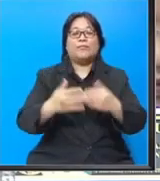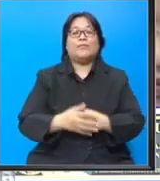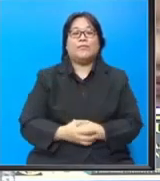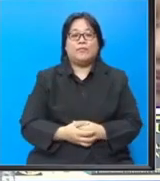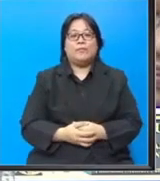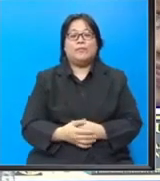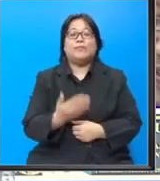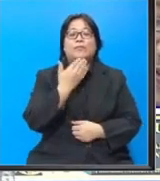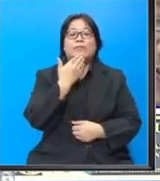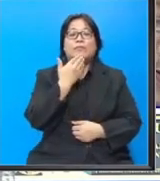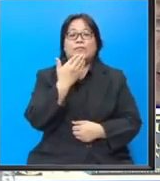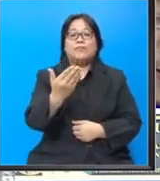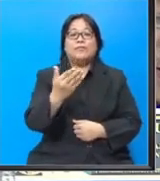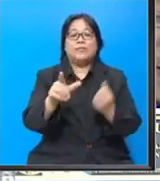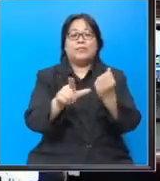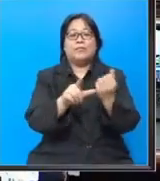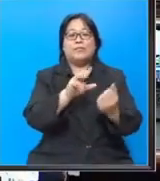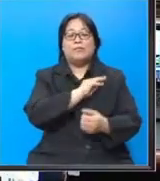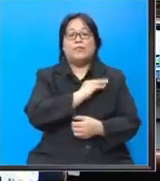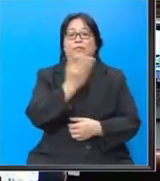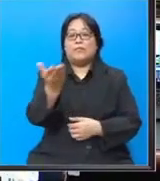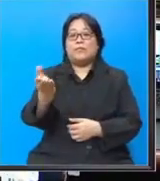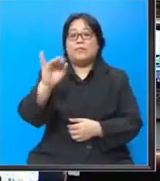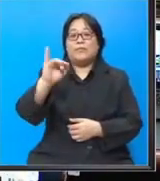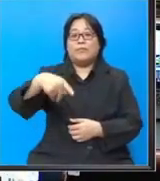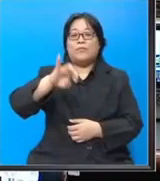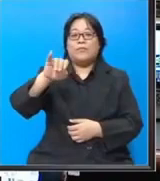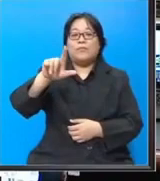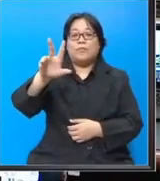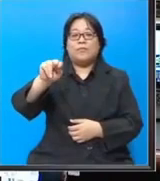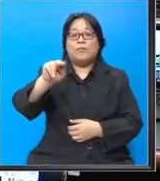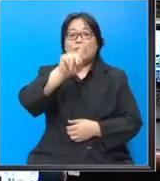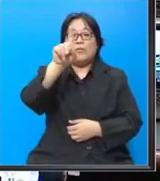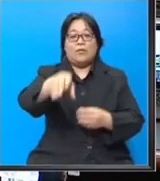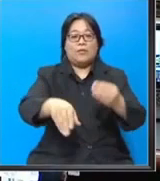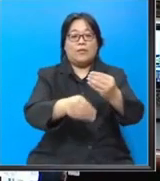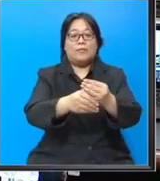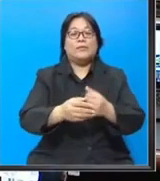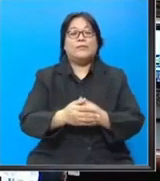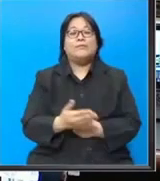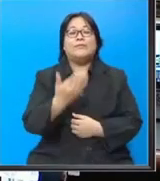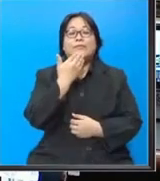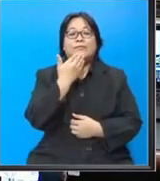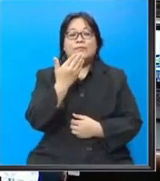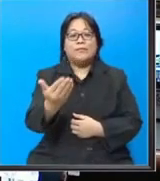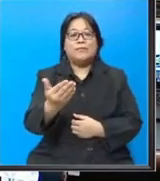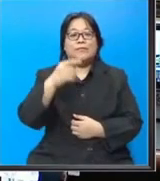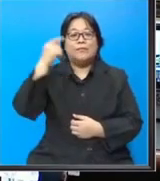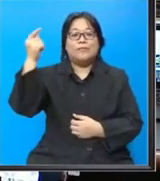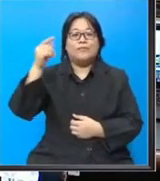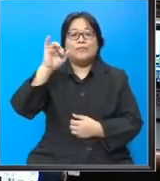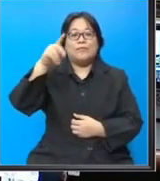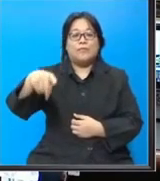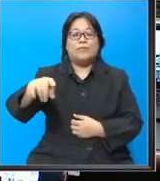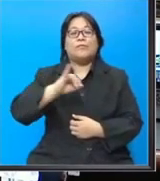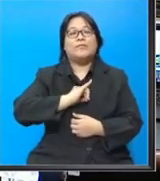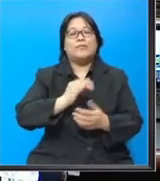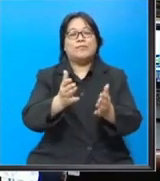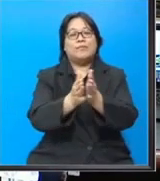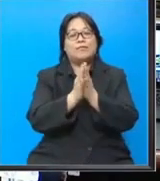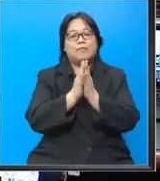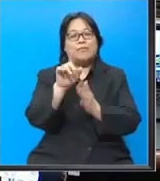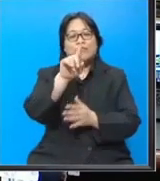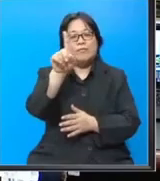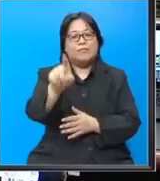kasih kece semaleman Swiss hasilnya galon soalan tambahan fase atau itu saya ingin